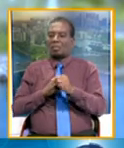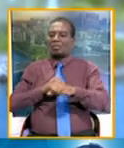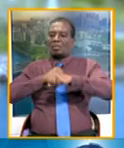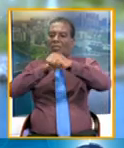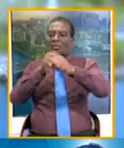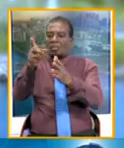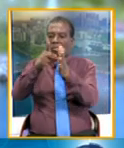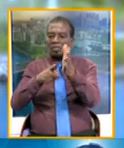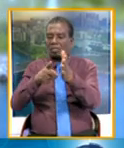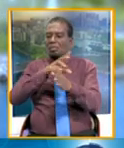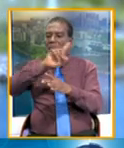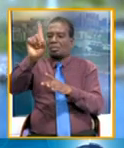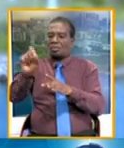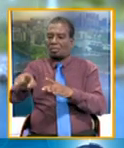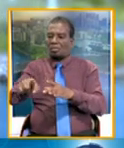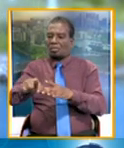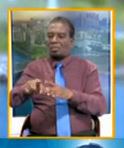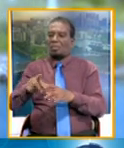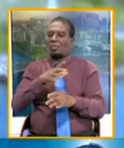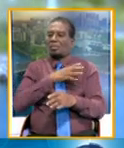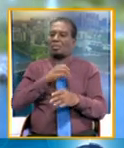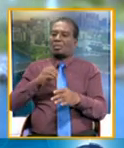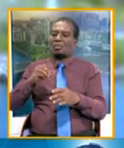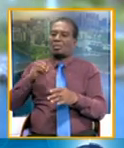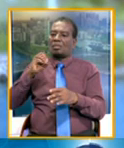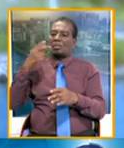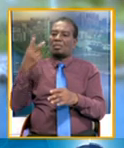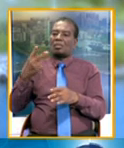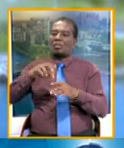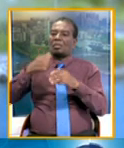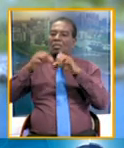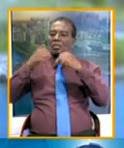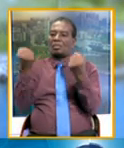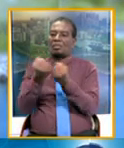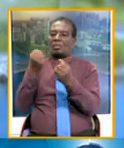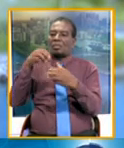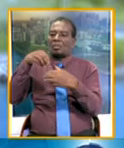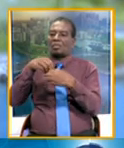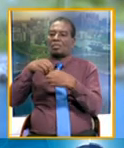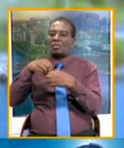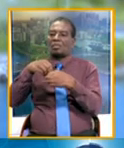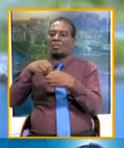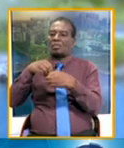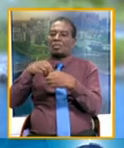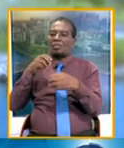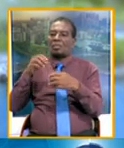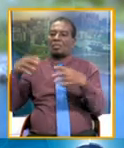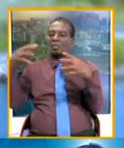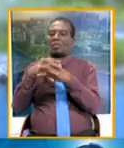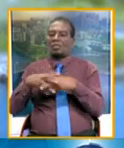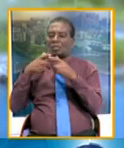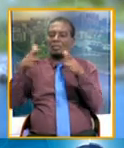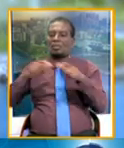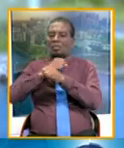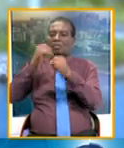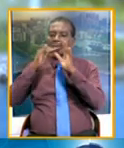à une signature de partenariat entre le patronat ivoirien et deux autres associations d'entreprises, notamment l'Union des grandes